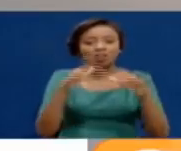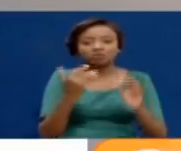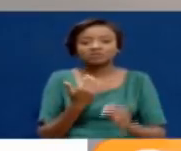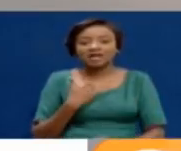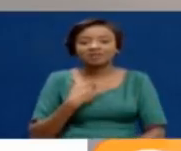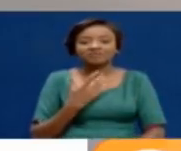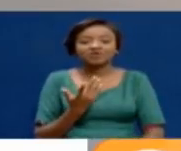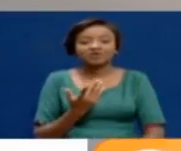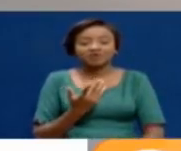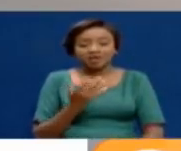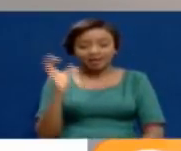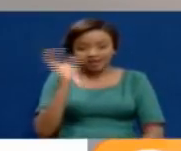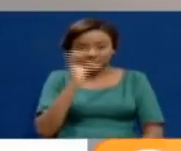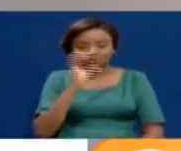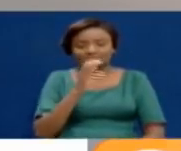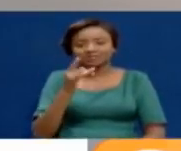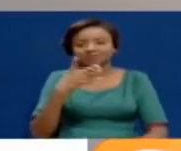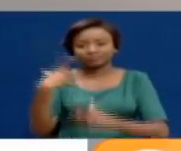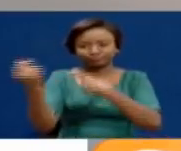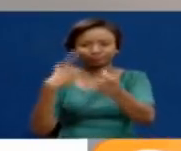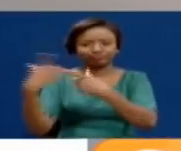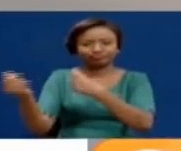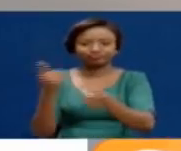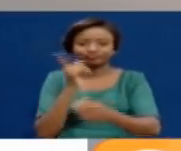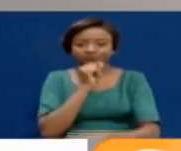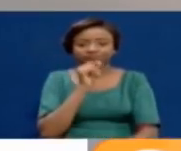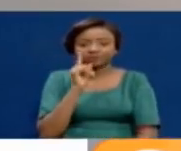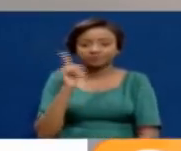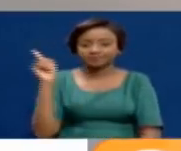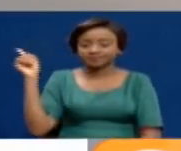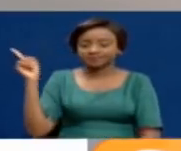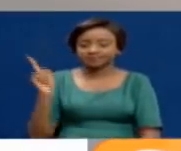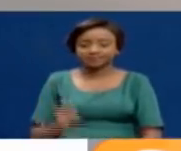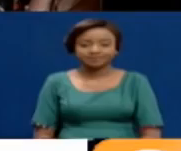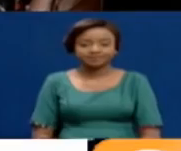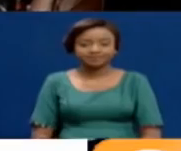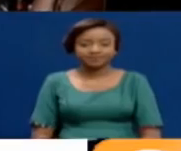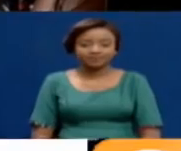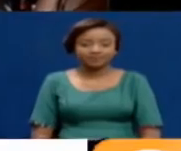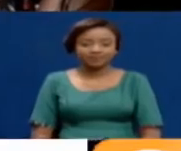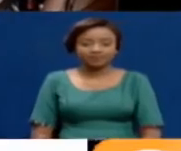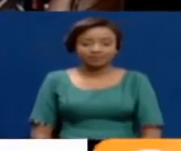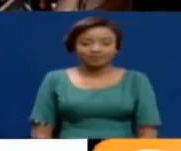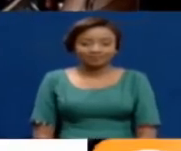ya nusu ya wateja wao. Dennis Otieno ana maelezo zaidi.